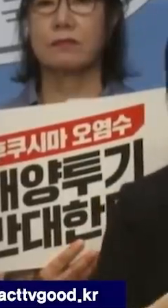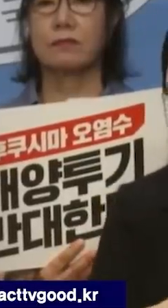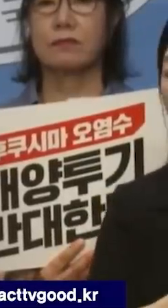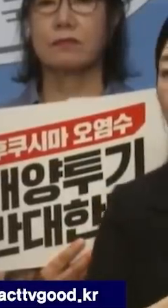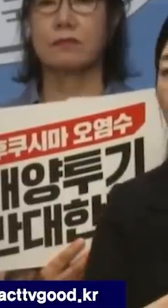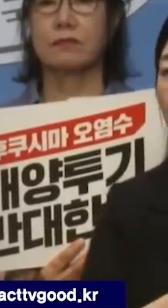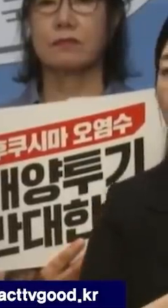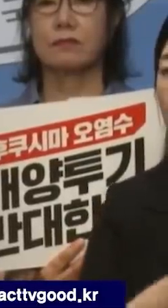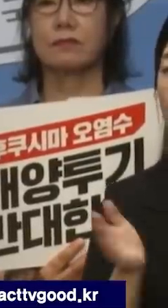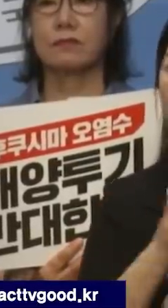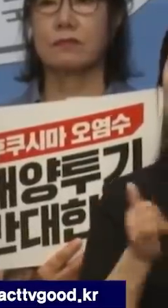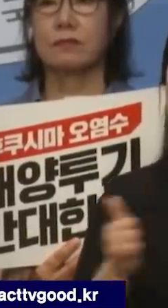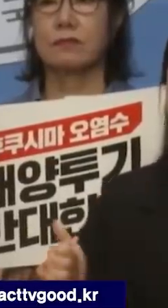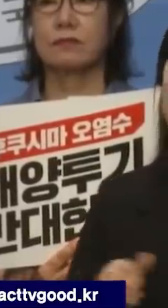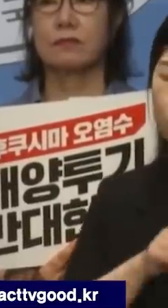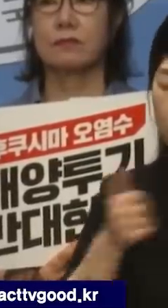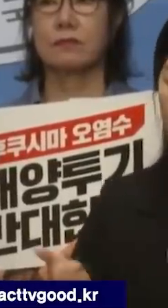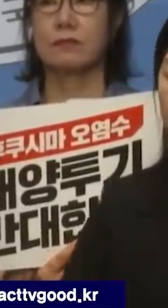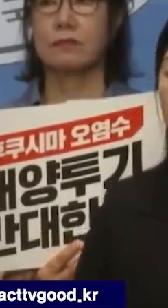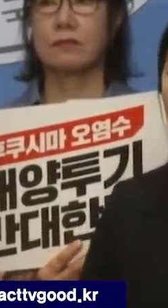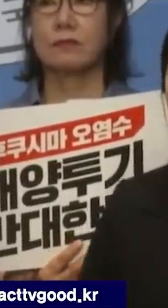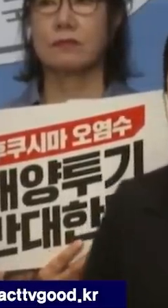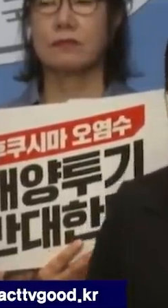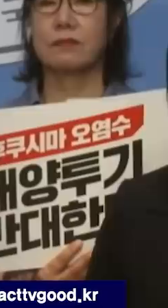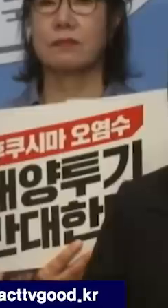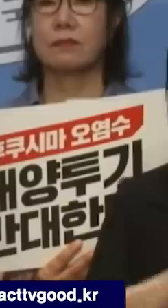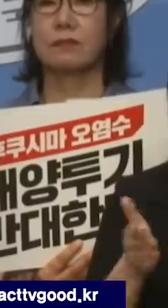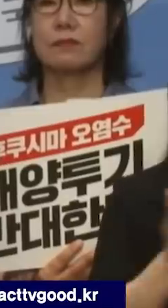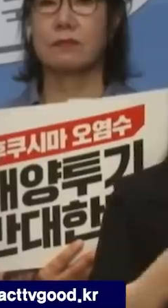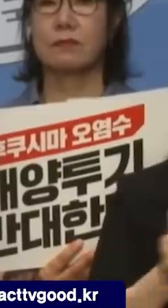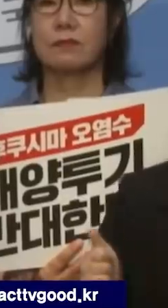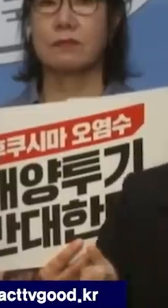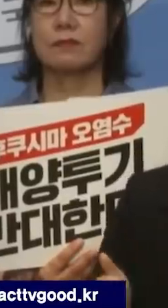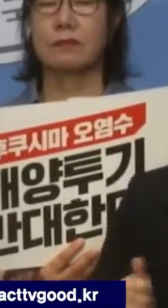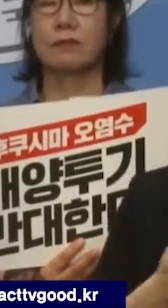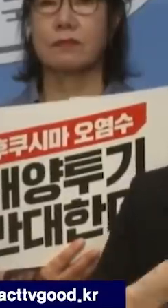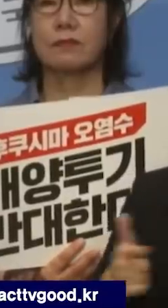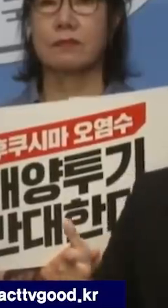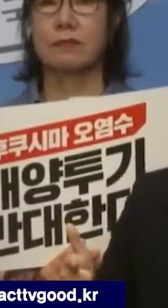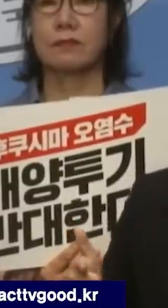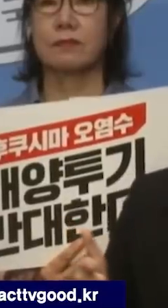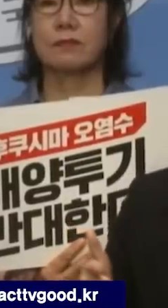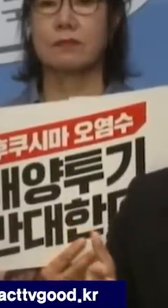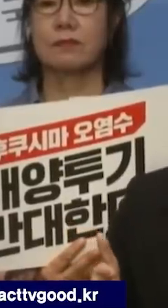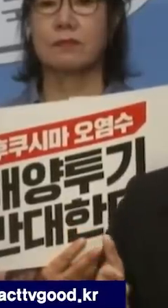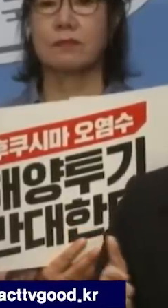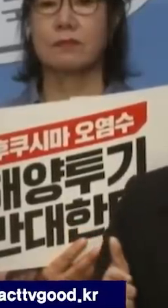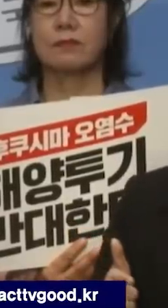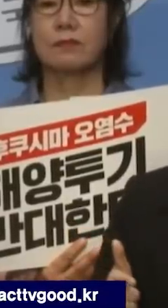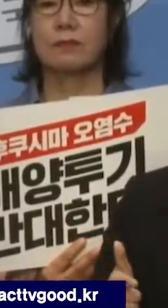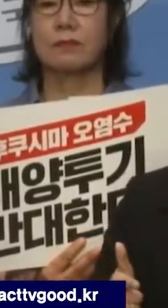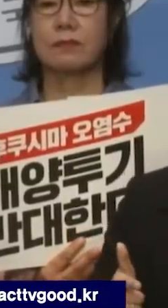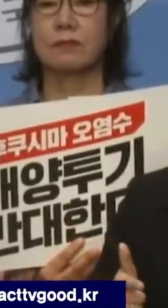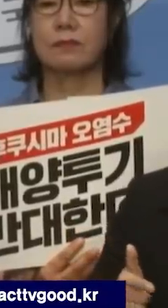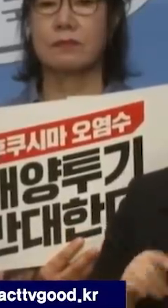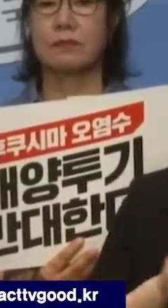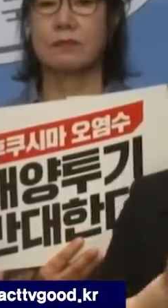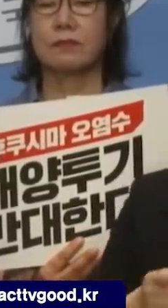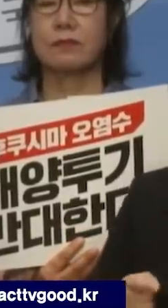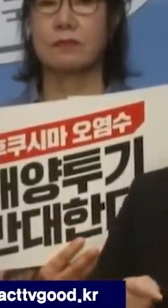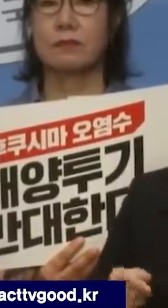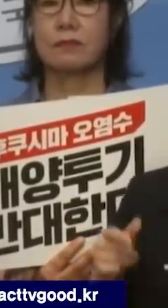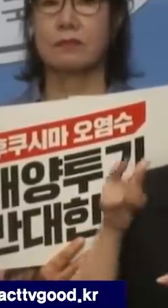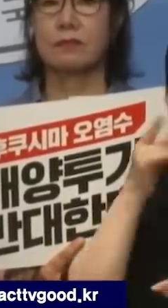죽을 수밖에 없습니다. 우리 어민들부터 여러 이유 분열되면 일본 정부와